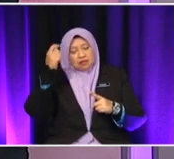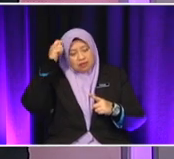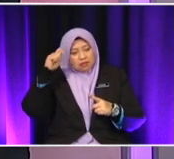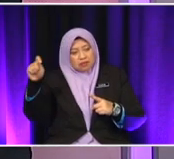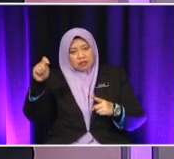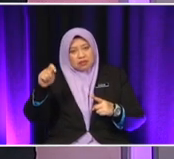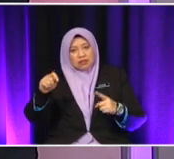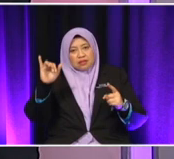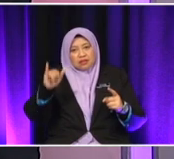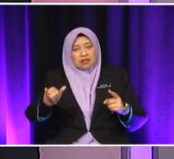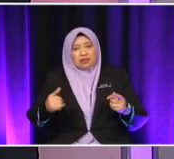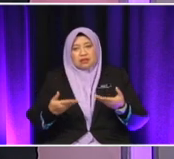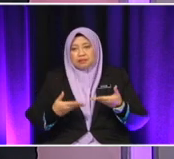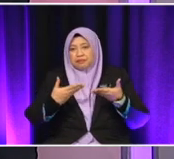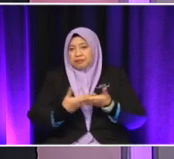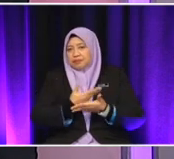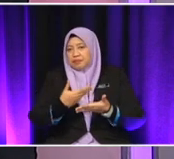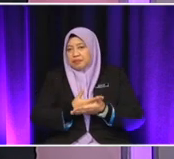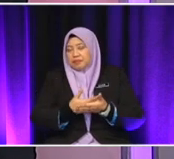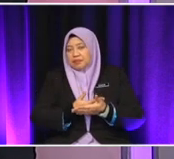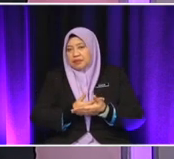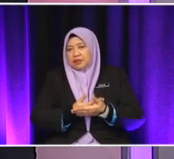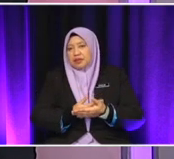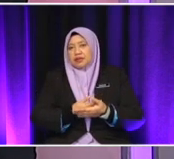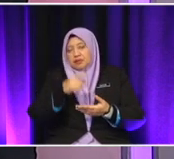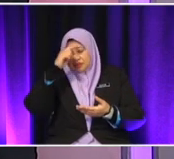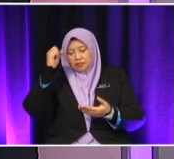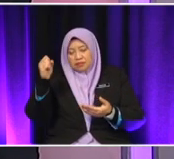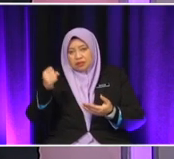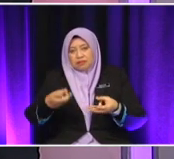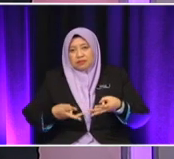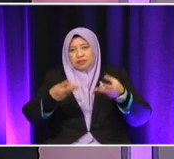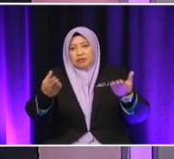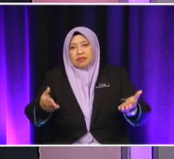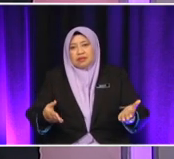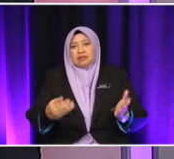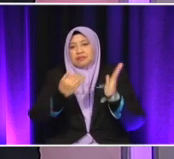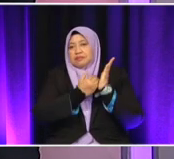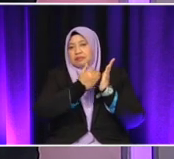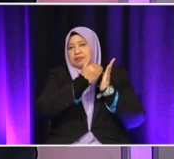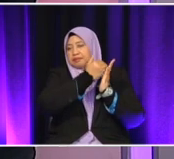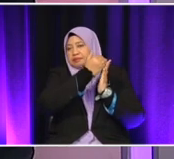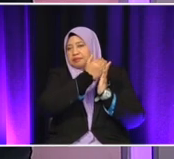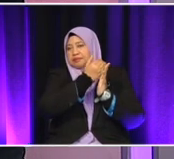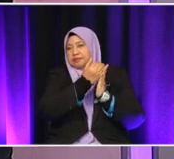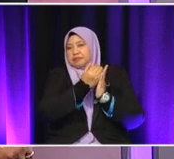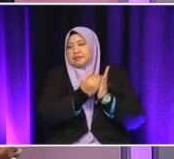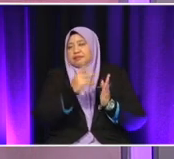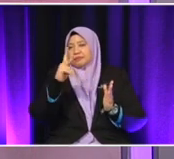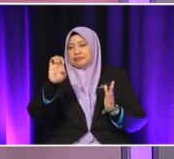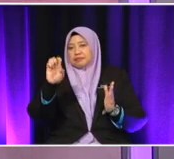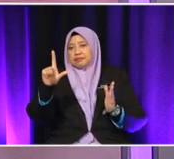canggih di dalam penawaran barang menyebabkan penawaran akan meningkat penawaran